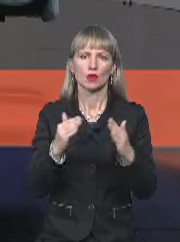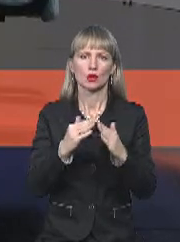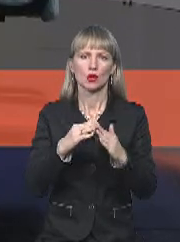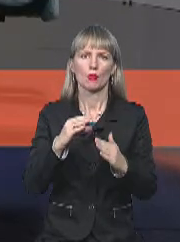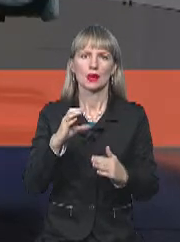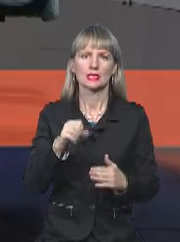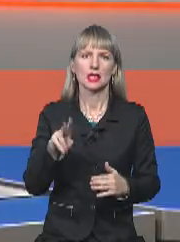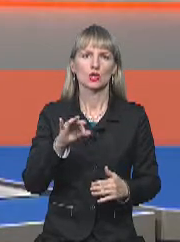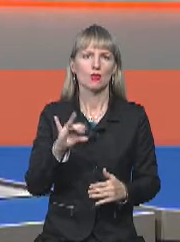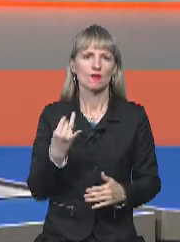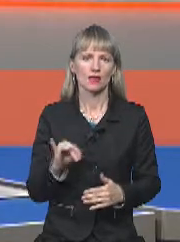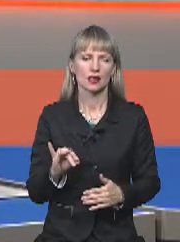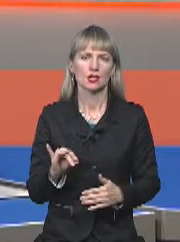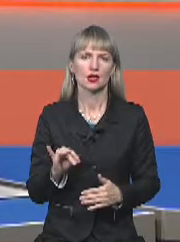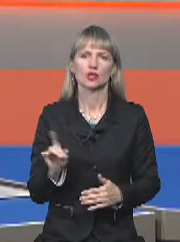ну,